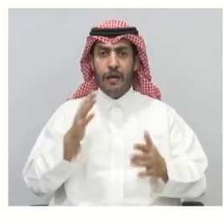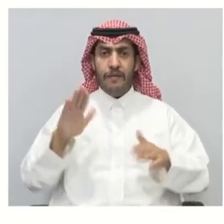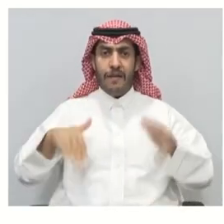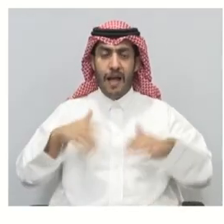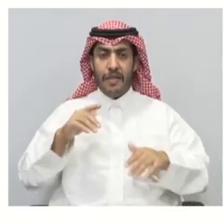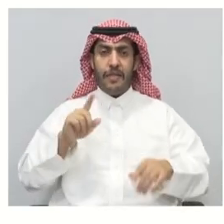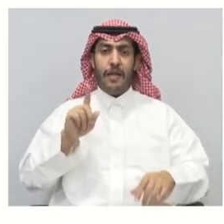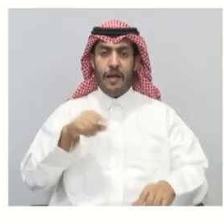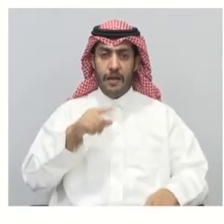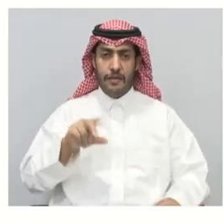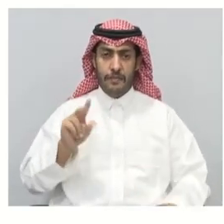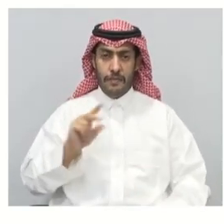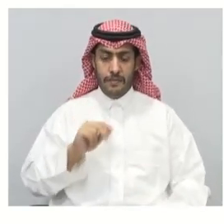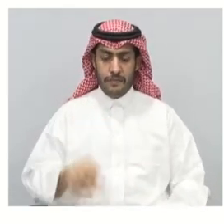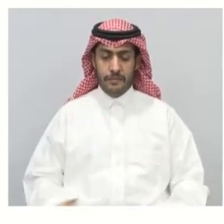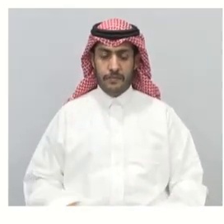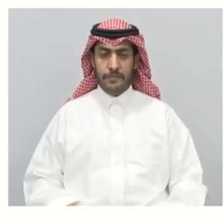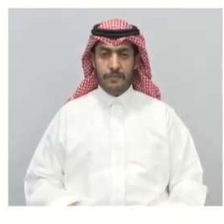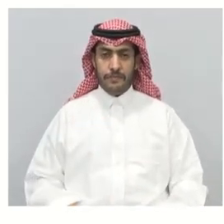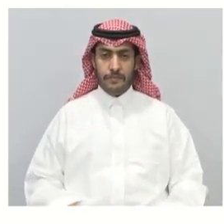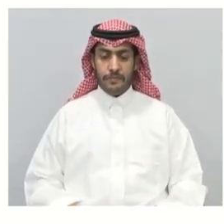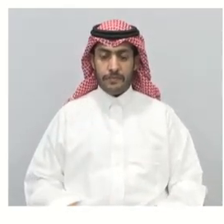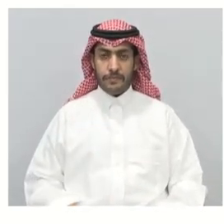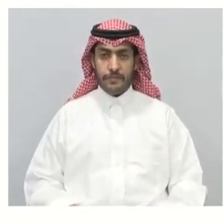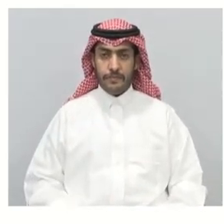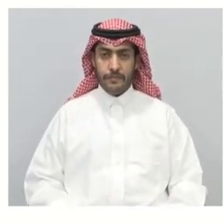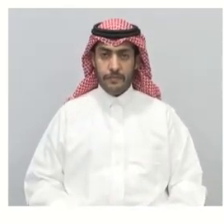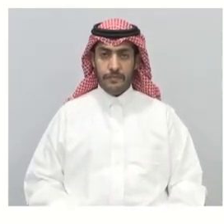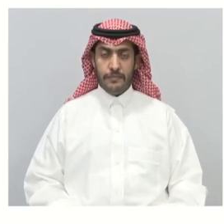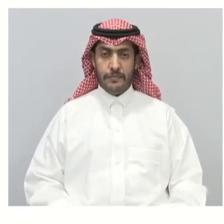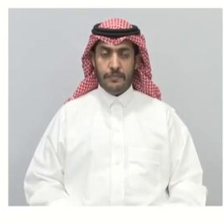اسلوب الذم ايضا في هذه الجمله جميل